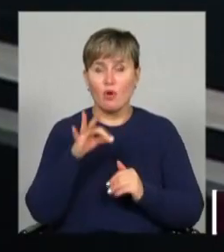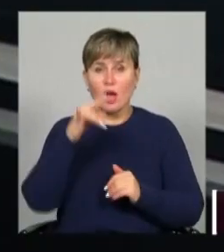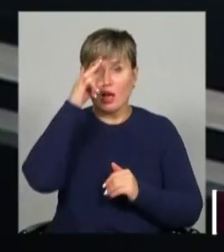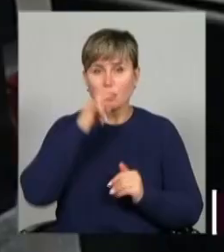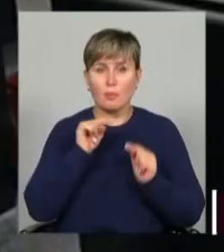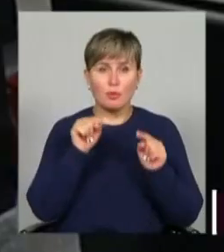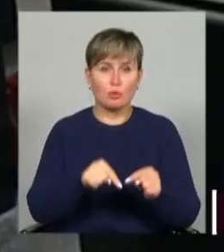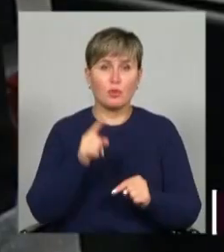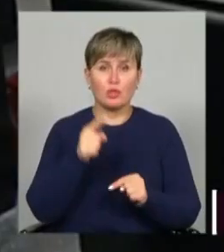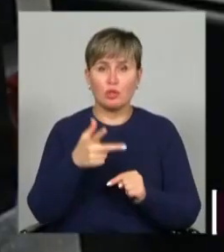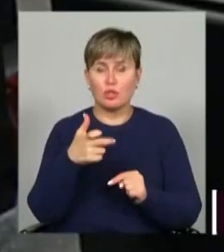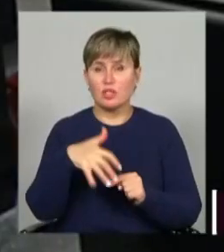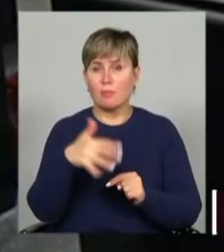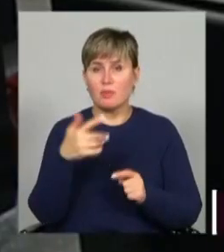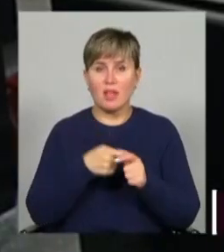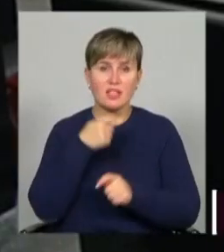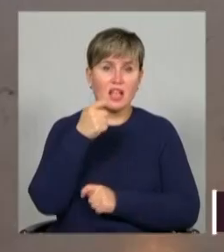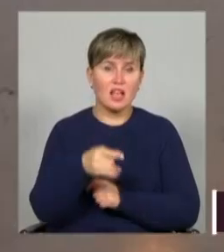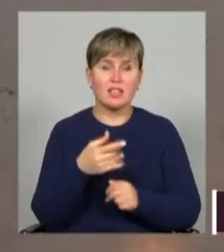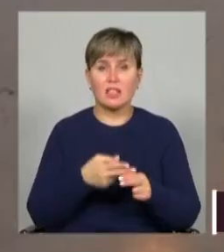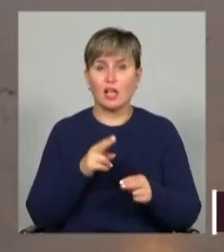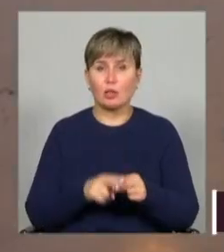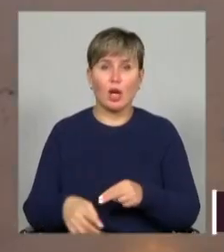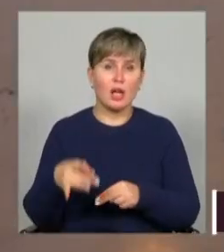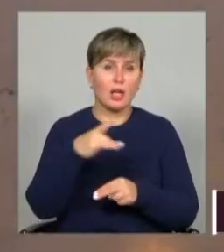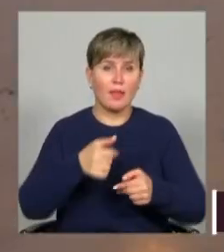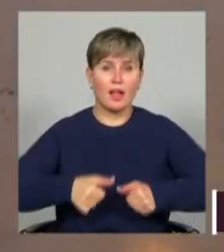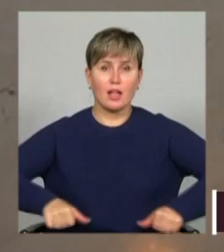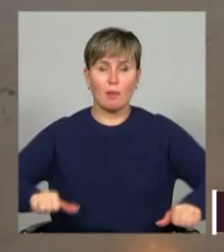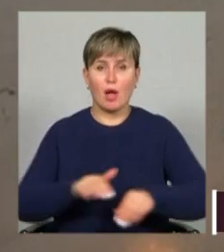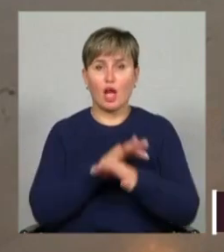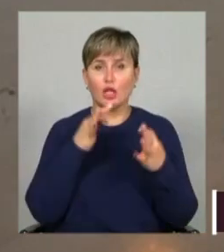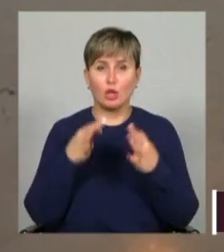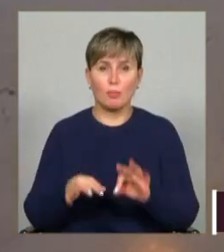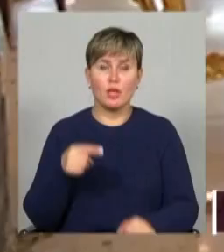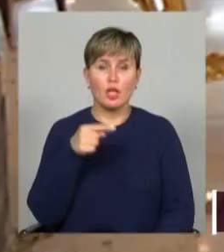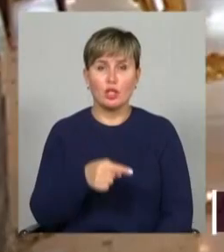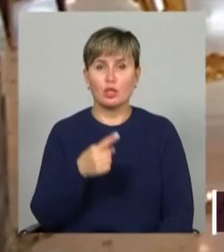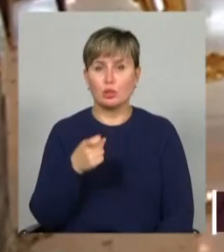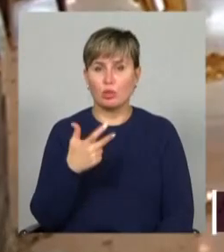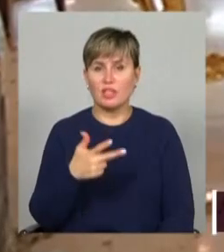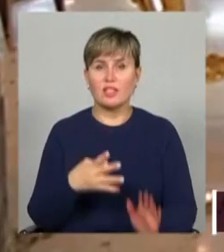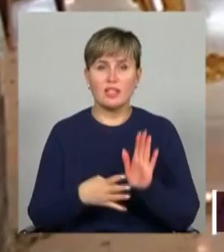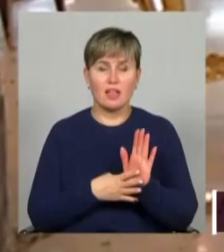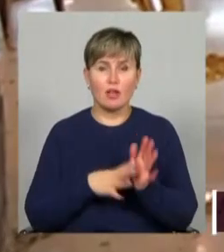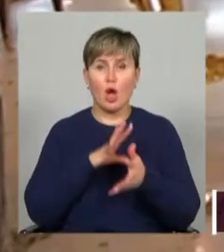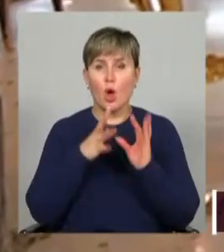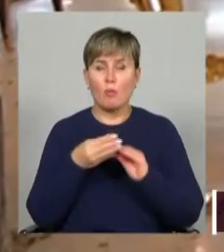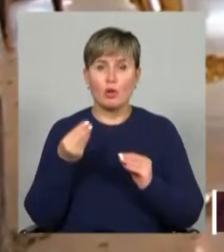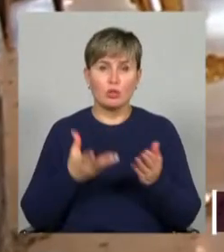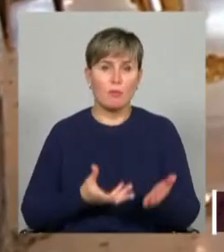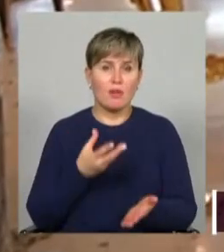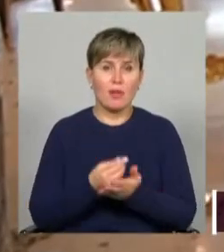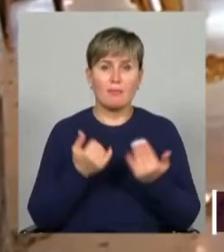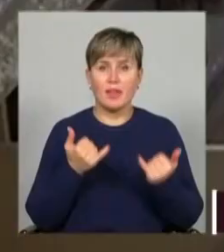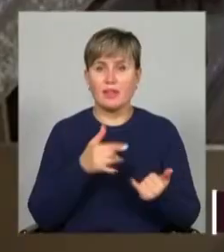поступило 1355 заявок, из которых региональная комиссия одобрила 1139. Общая сумма выплат на